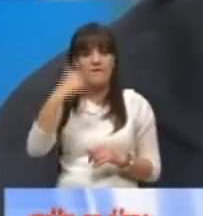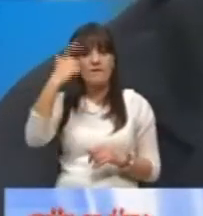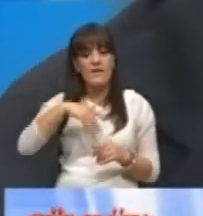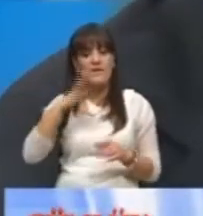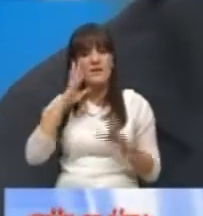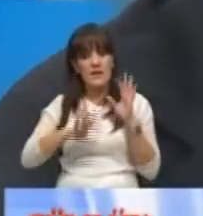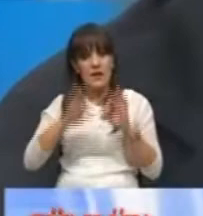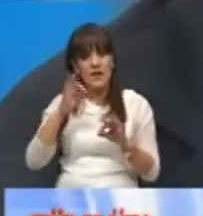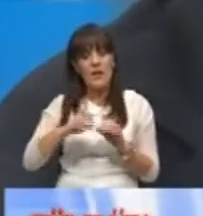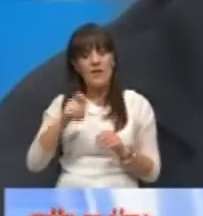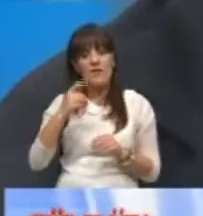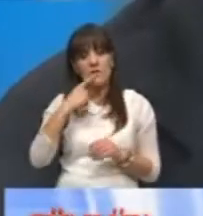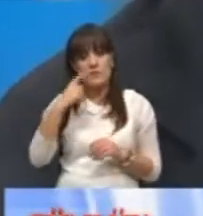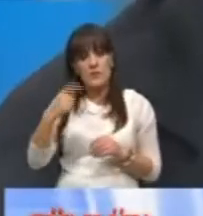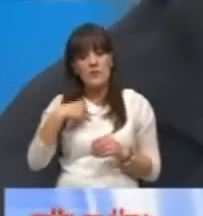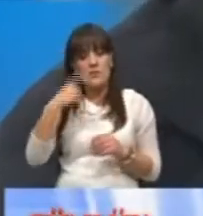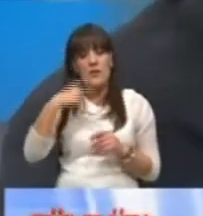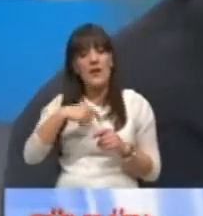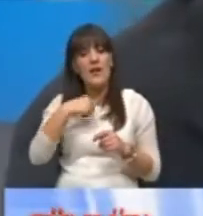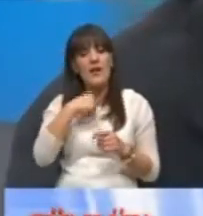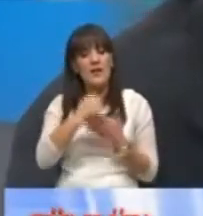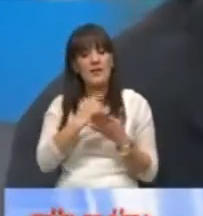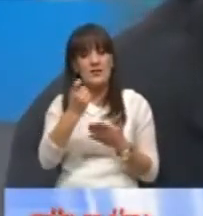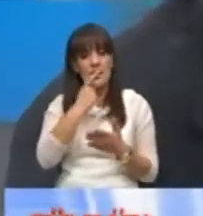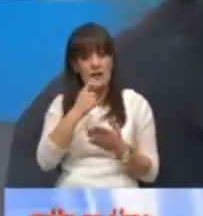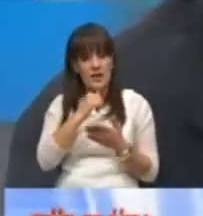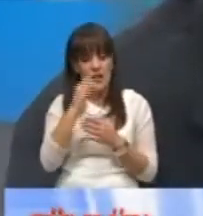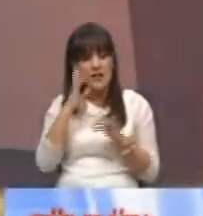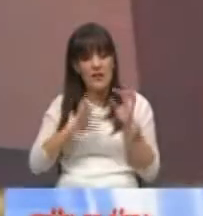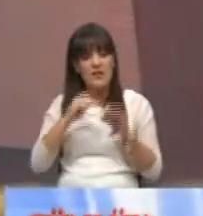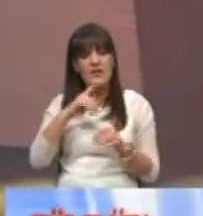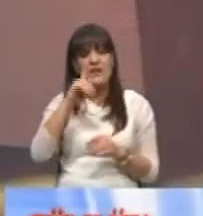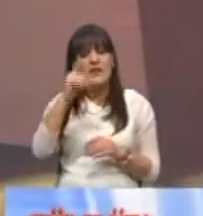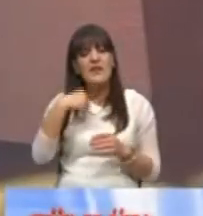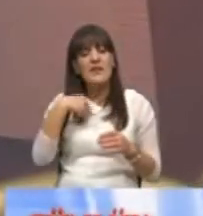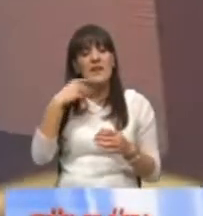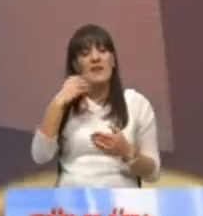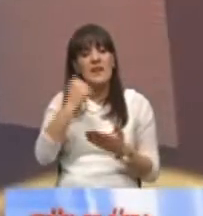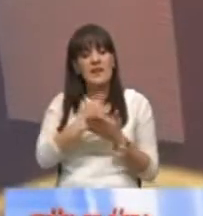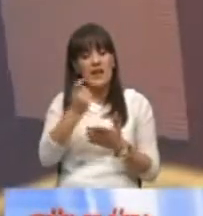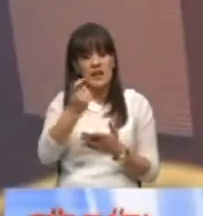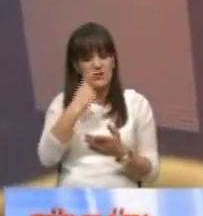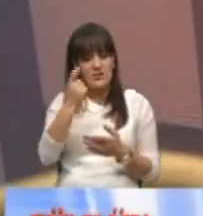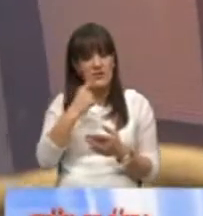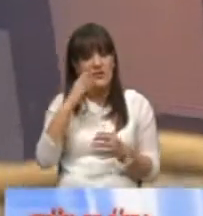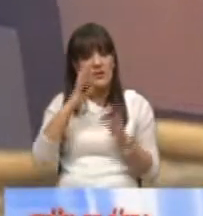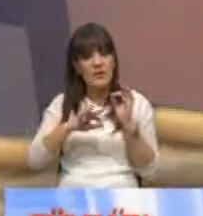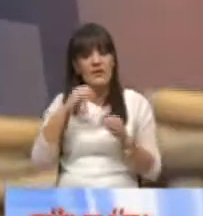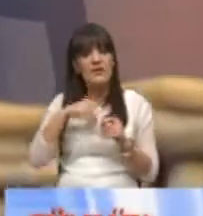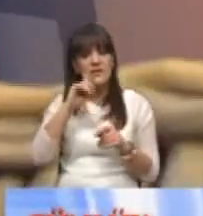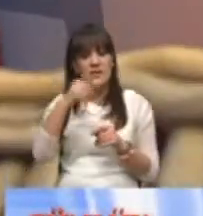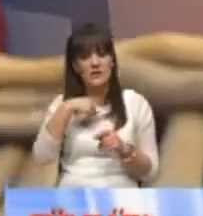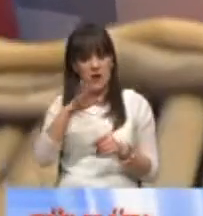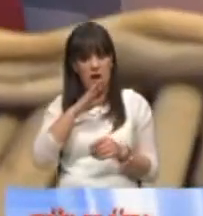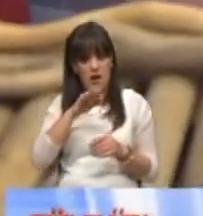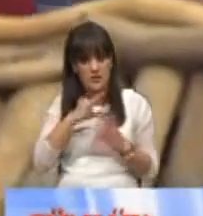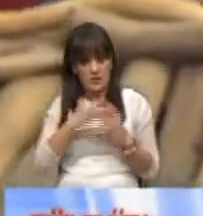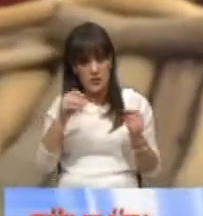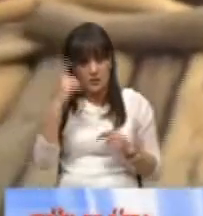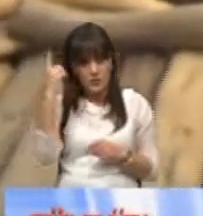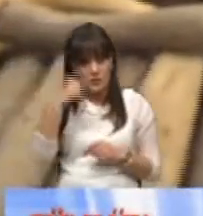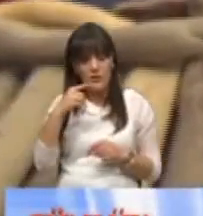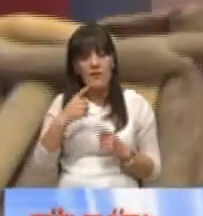tedavi de önermişler anladığım kadarıyla medikal tedaviyle beraber. Peki bu ilaç tedavisi sadece semptom giderici bir tedavi midir aslında, yoksa? Aslında